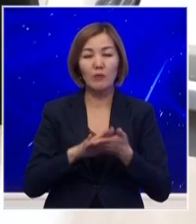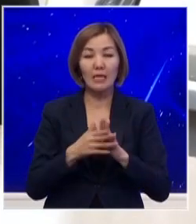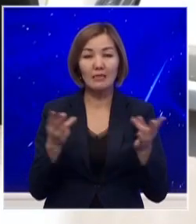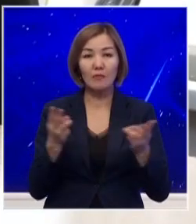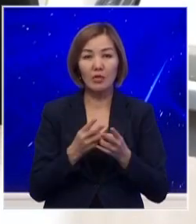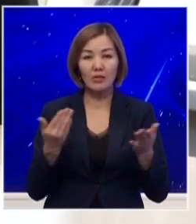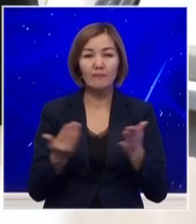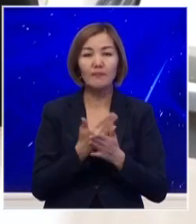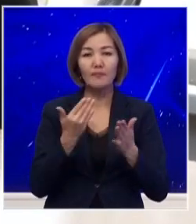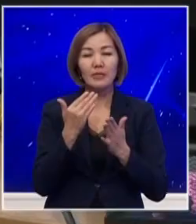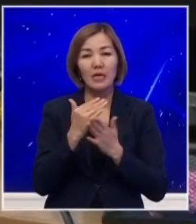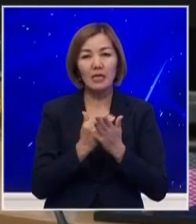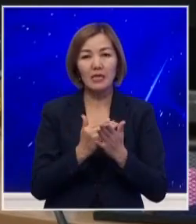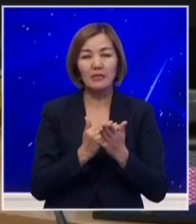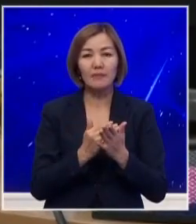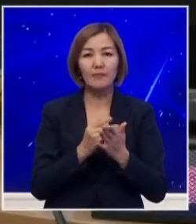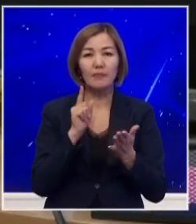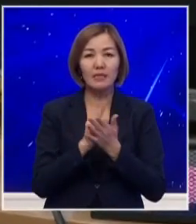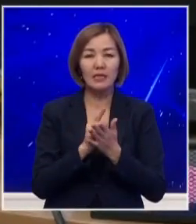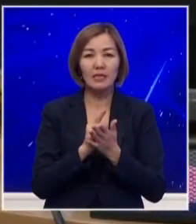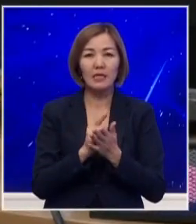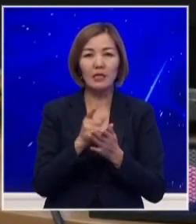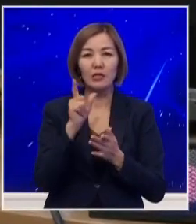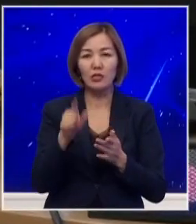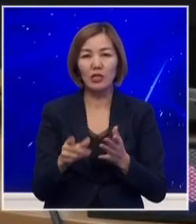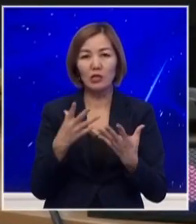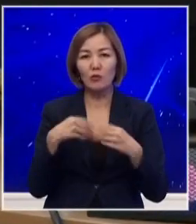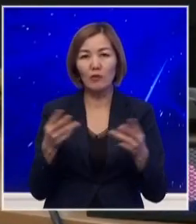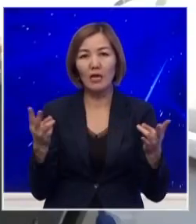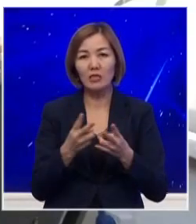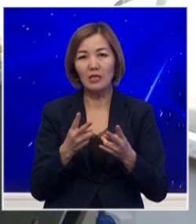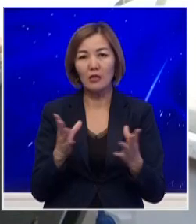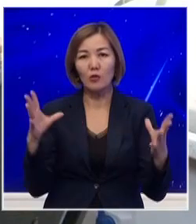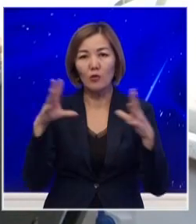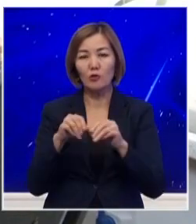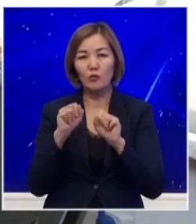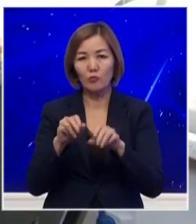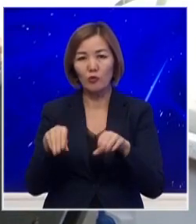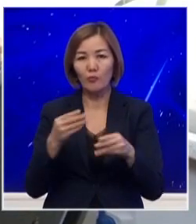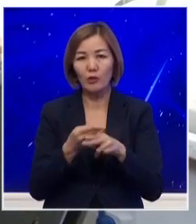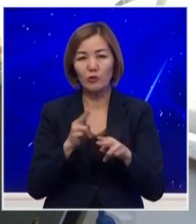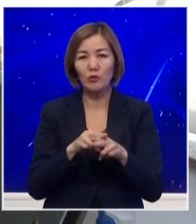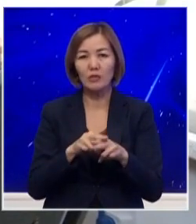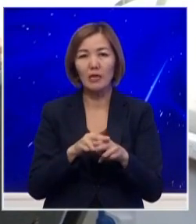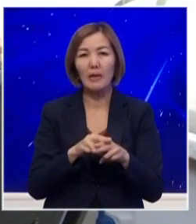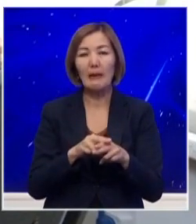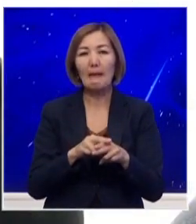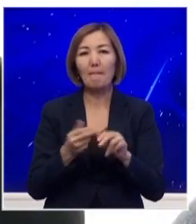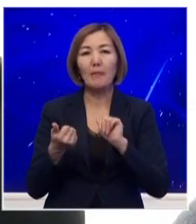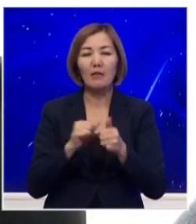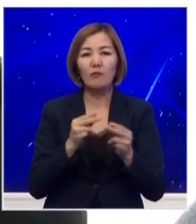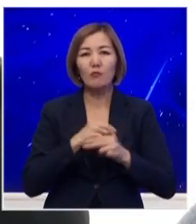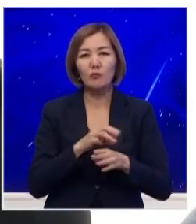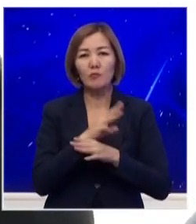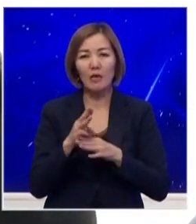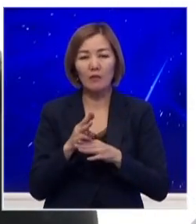Жаңа режим қызметкерге жұмыс міндеттерін жеке және отбасылық қажеттіліктермен үйлестіруге мүмкіндік береді. Соңғысы платформалық